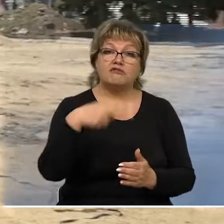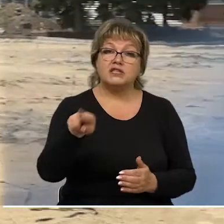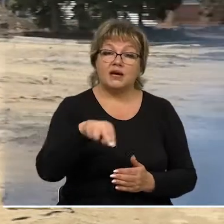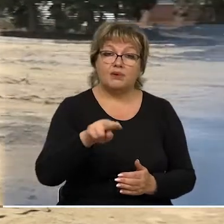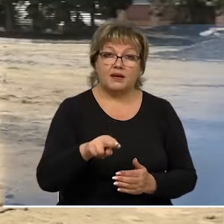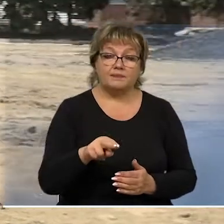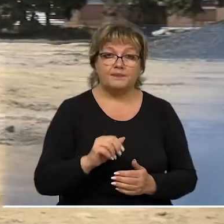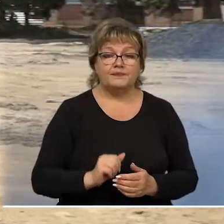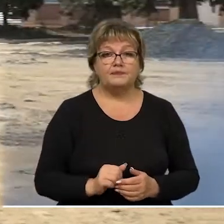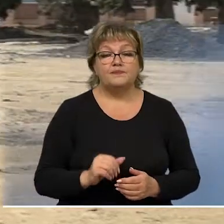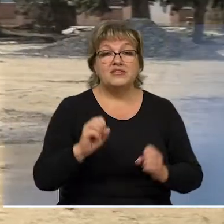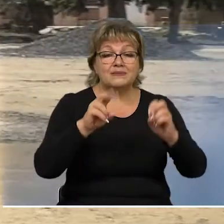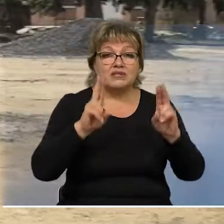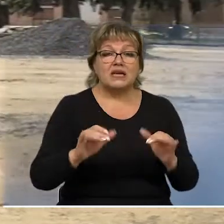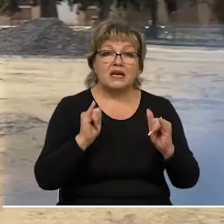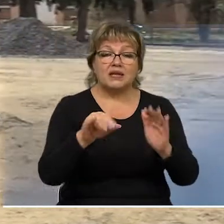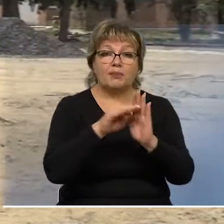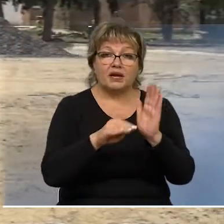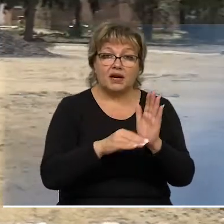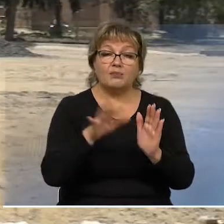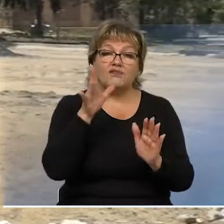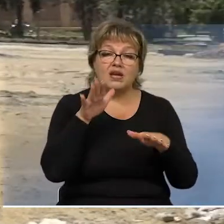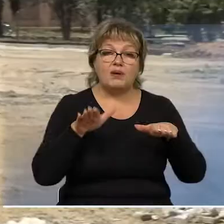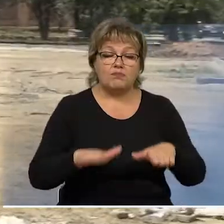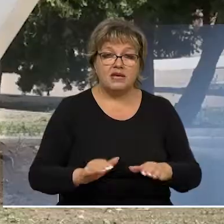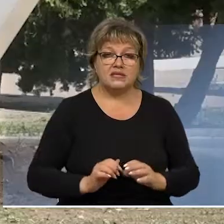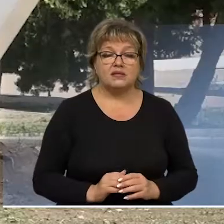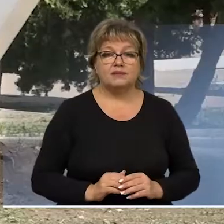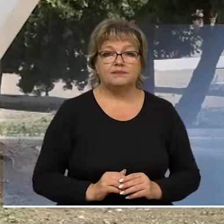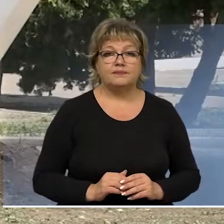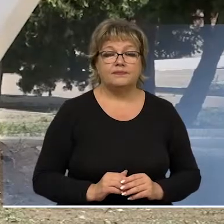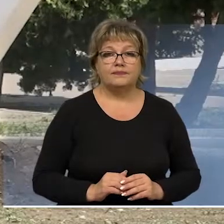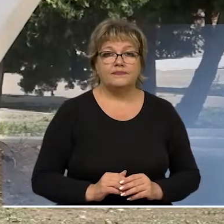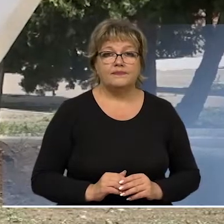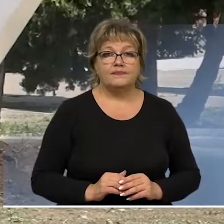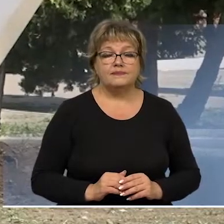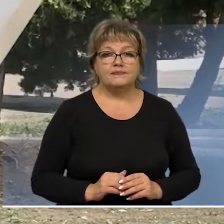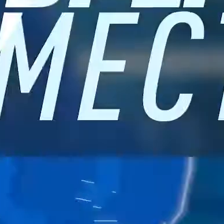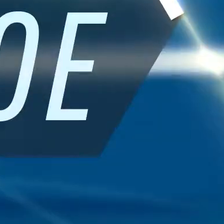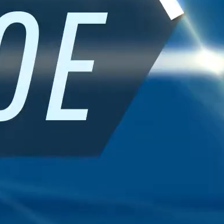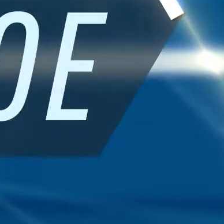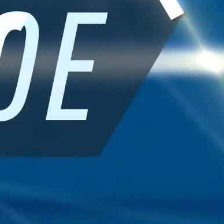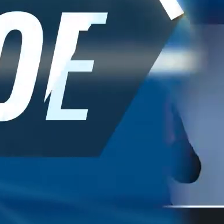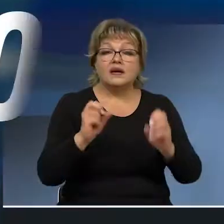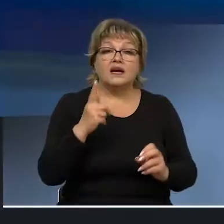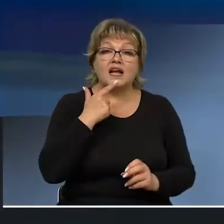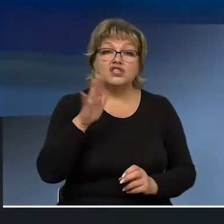быть завершены до 1 декабря михаил игнатенко евгений трачук специально для программы время местное